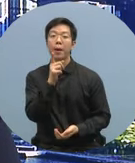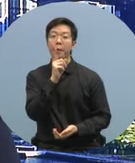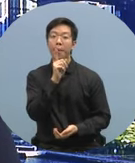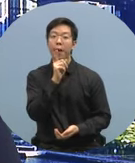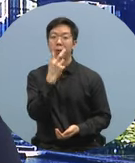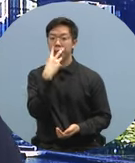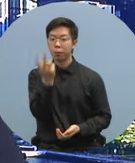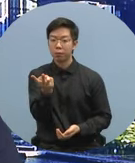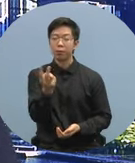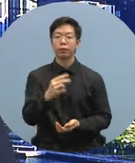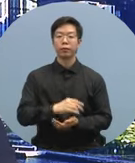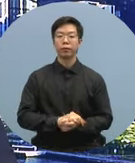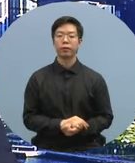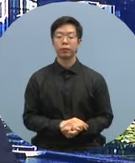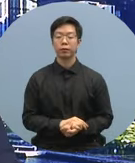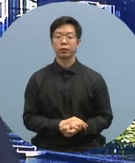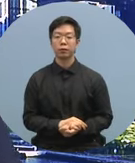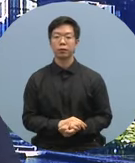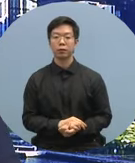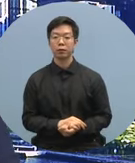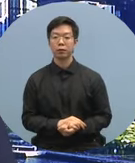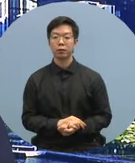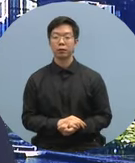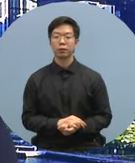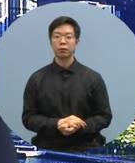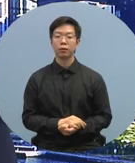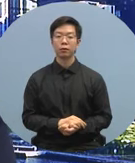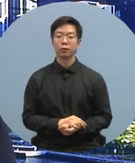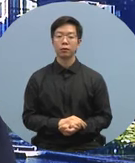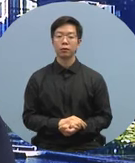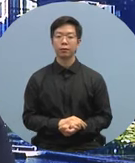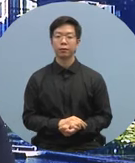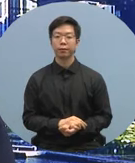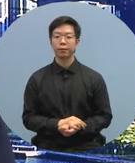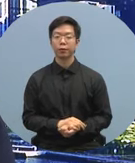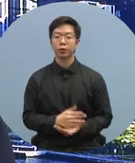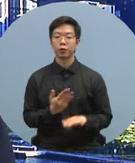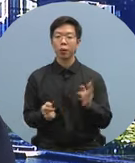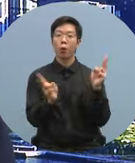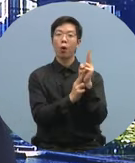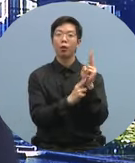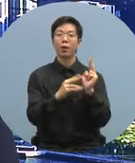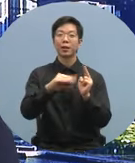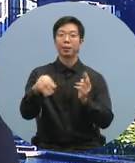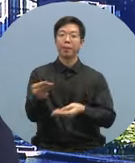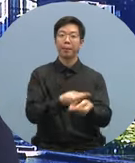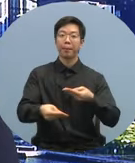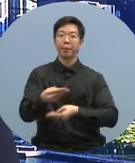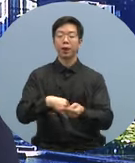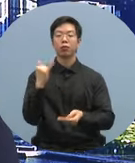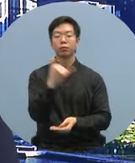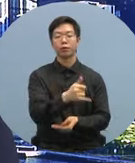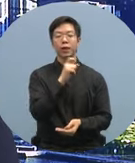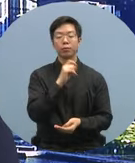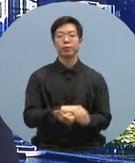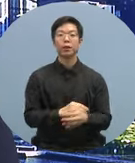下，即係會探下佢媽媽喺彩虹村啦。咁另外咧都平時都有去下旺角街市嘅。429啦，